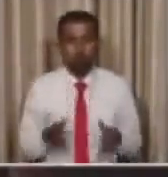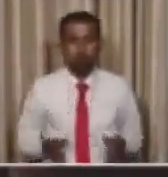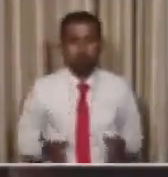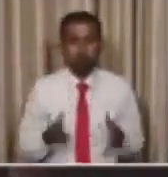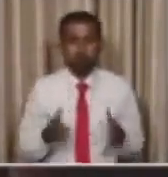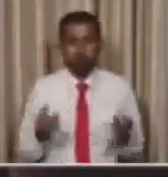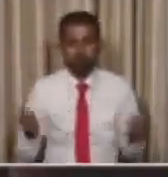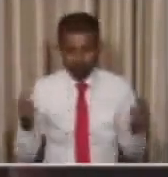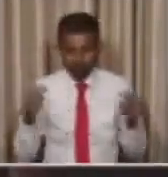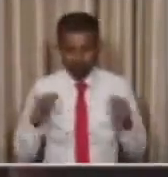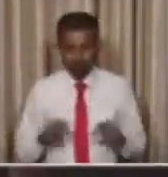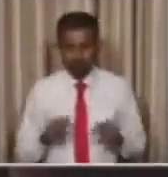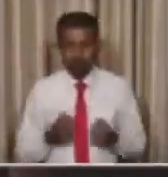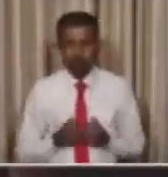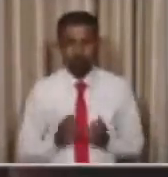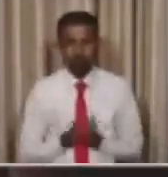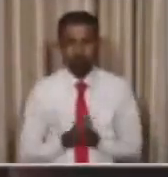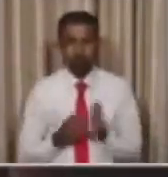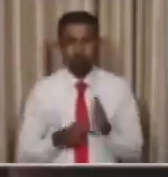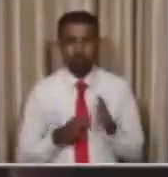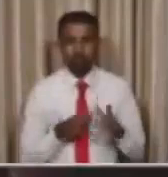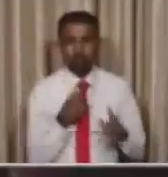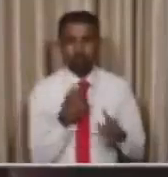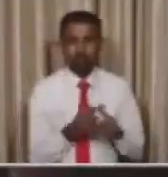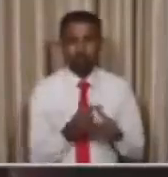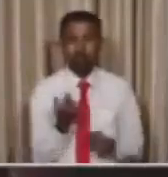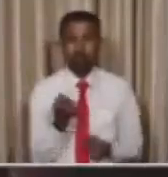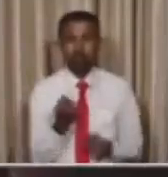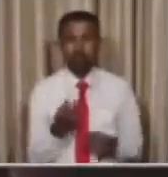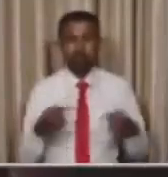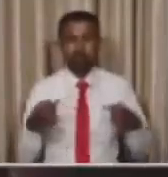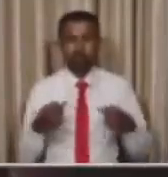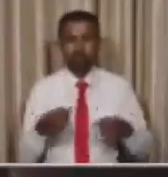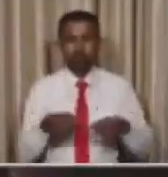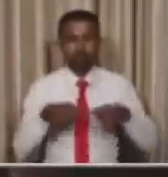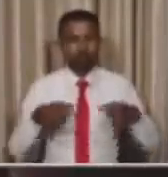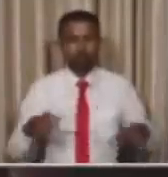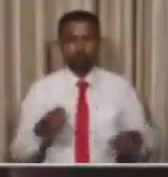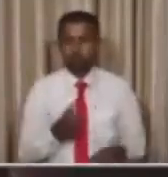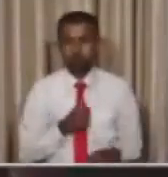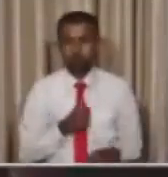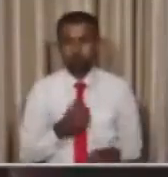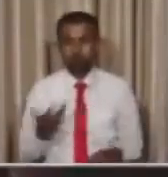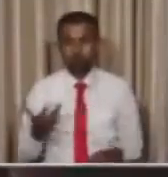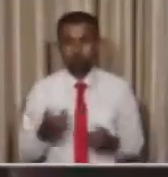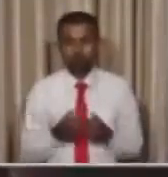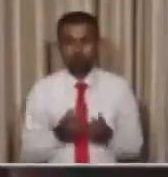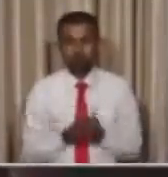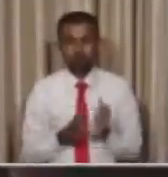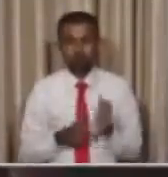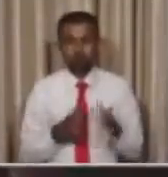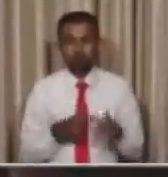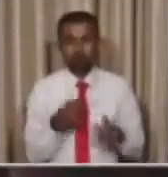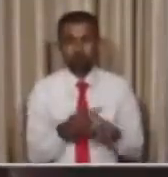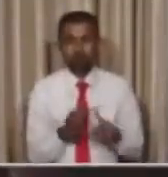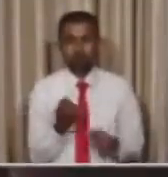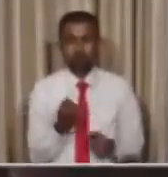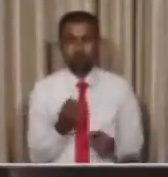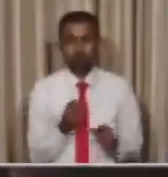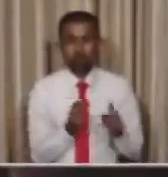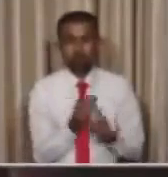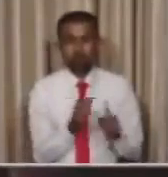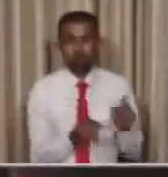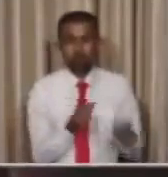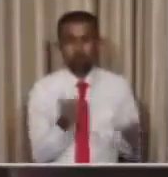වලට ඇවිල්ලා තමන්ගේ බදු මුදල් යුද්ධයේ වෙනුවෙන් වියදම් කිරීමට එරෙහිව, තමන්ගේ බදු මුදල් පලස්තීන